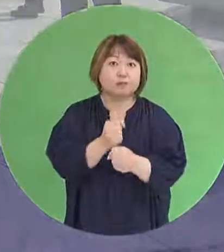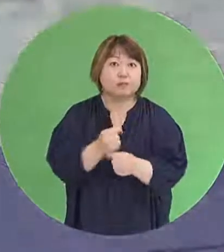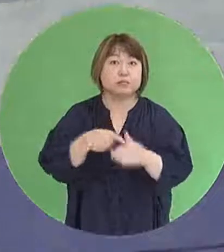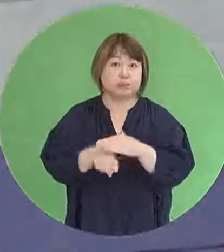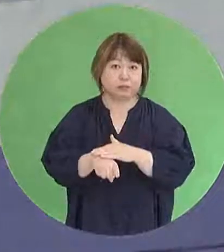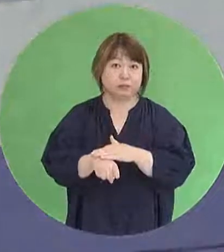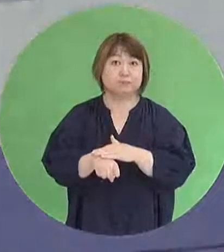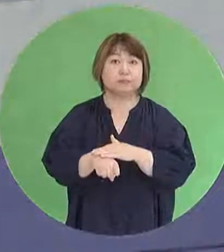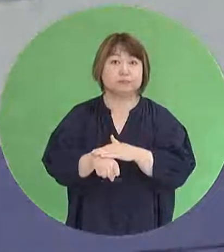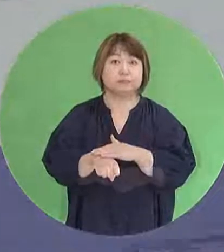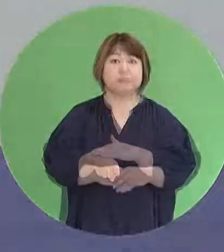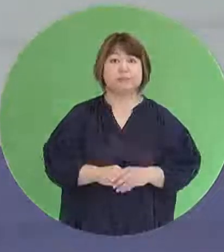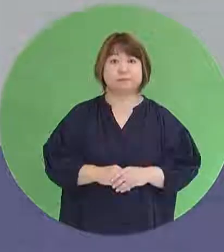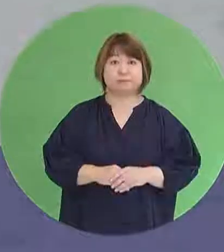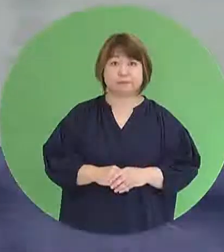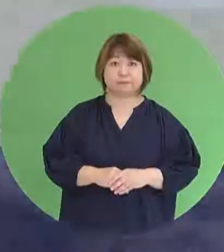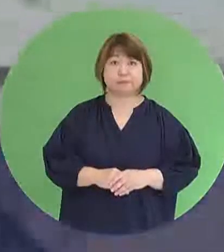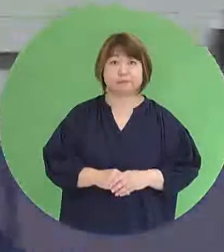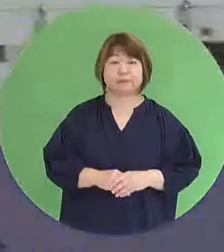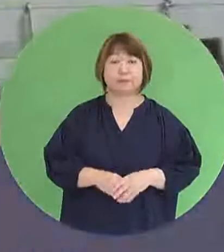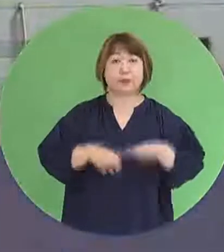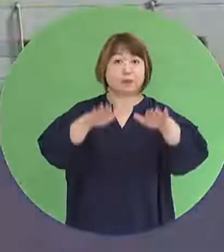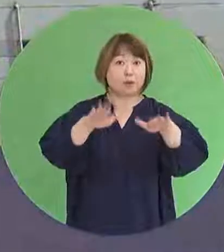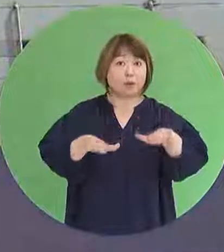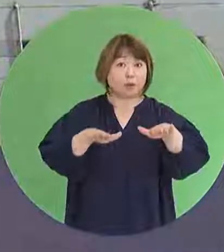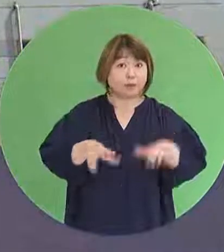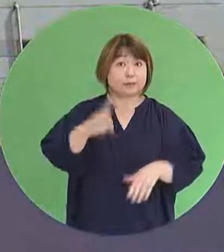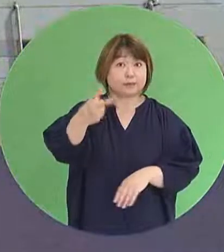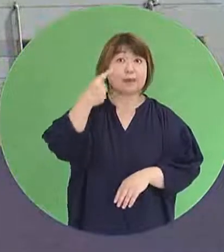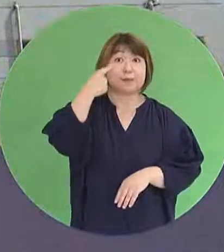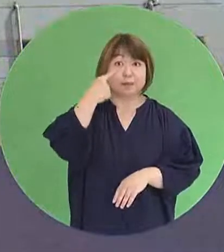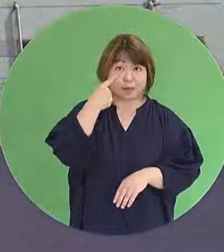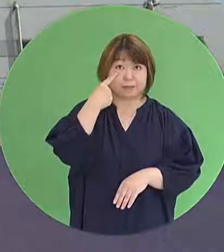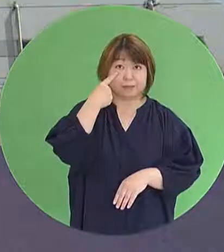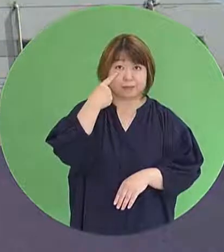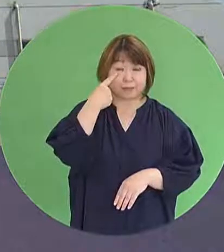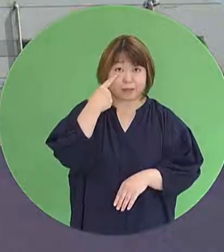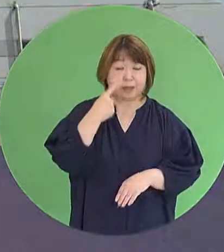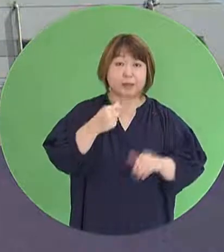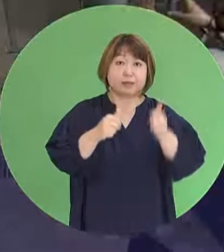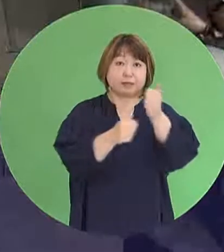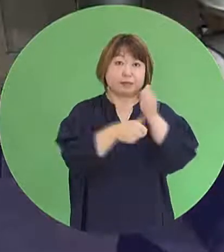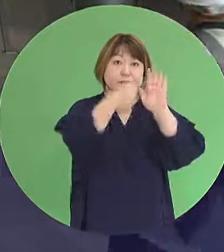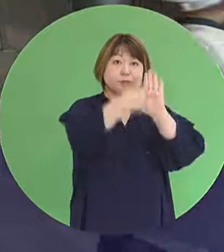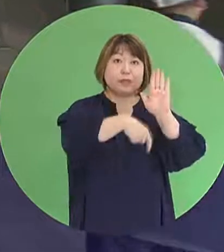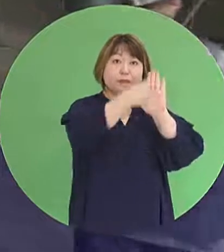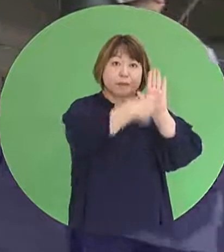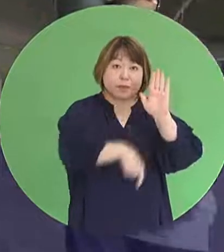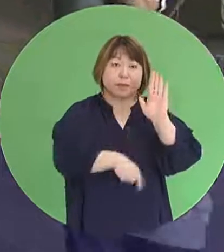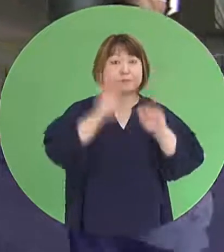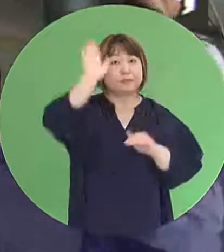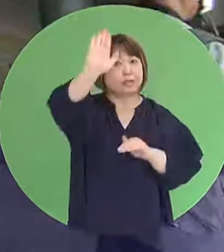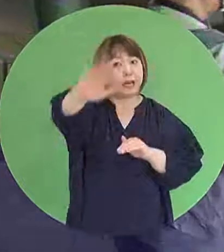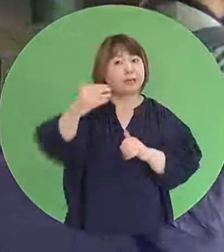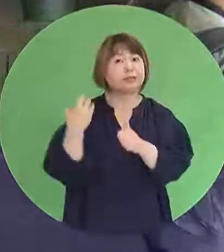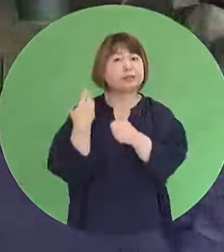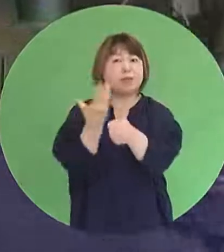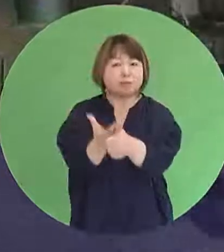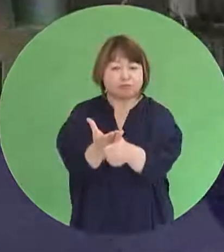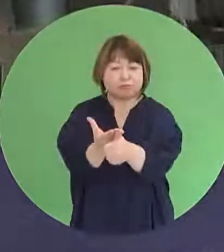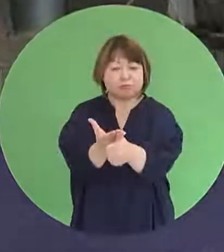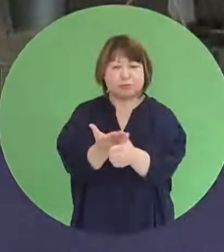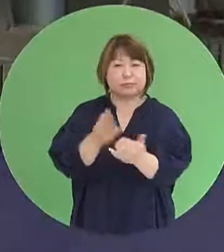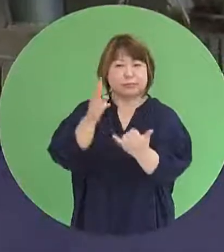未来塾、今年度の2回目は東日本大震災津波伝承館の開館3周年に合わせ